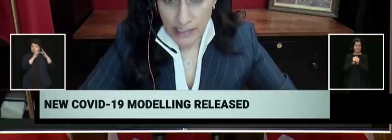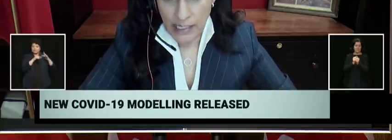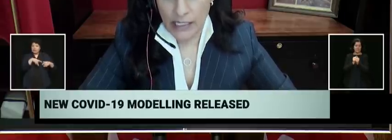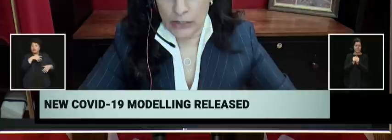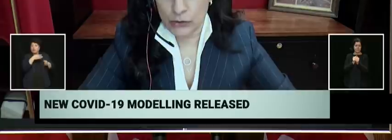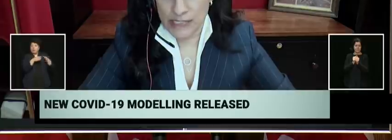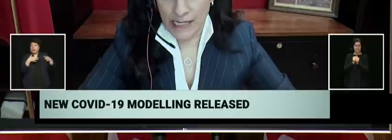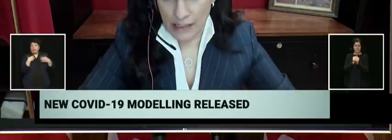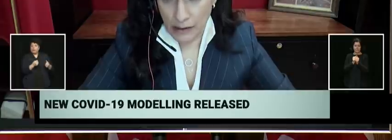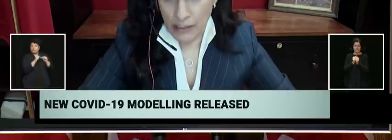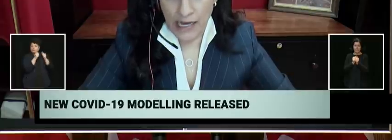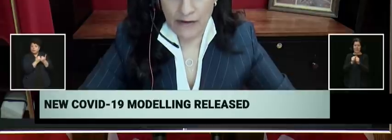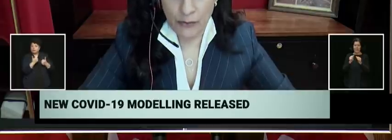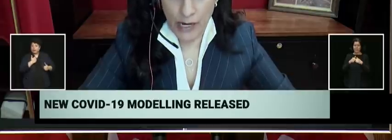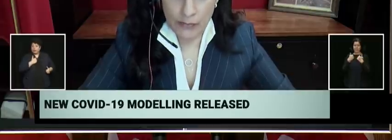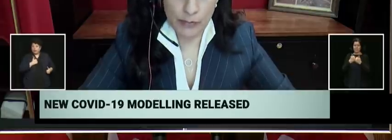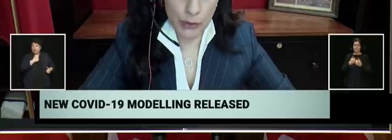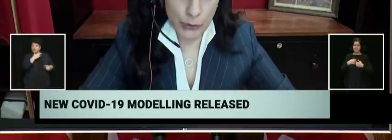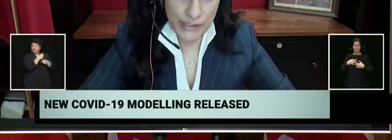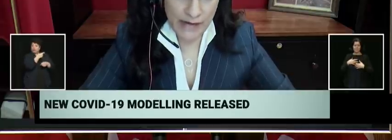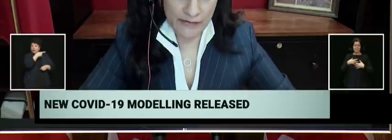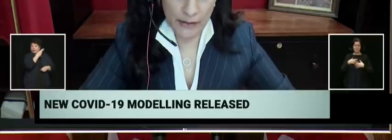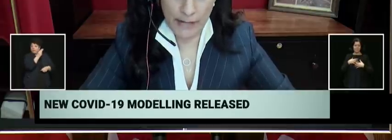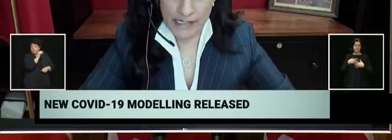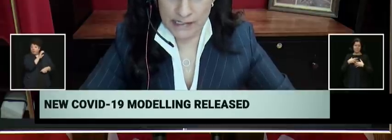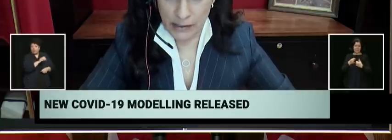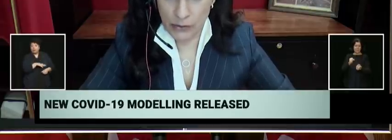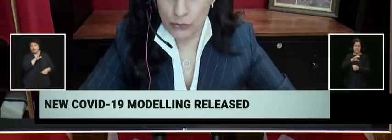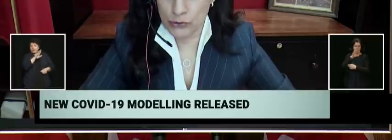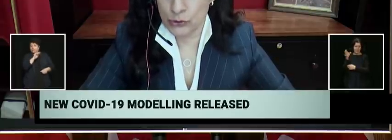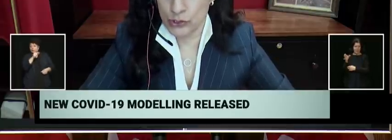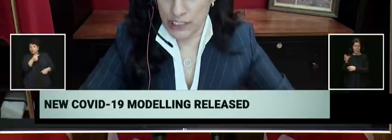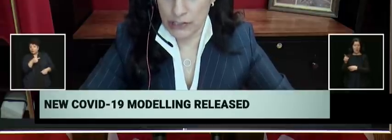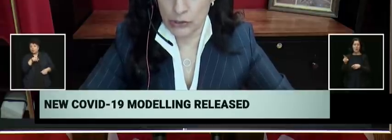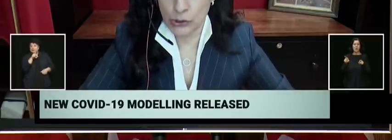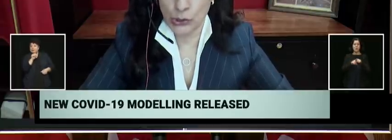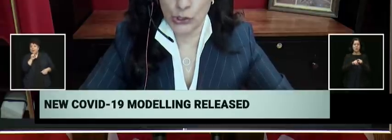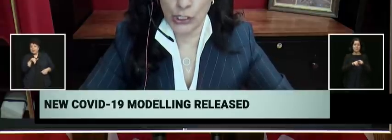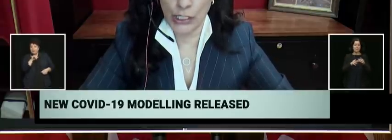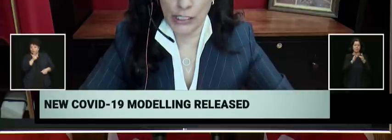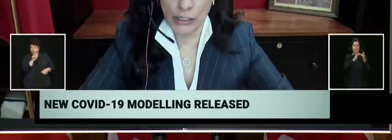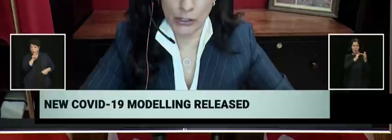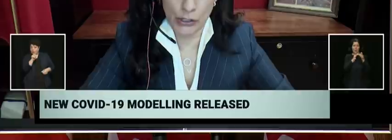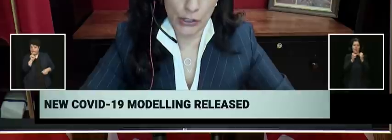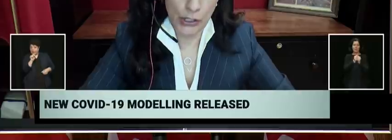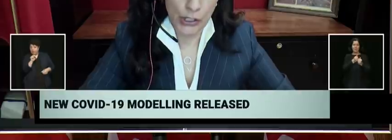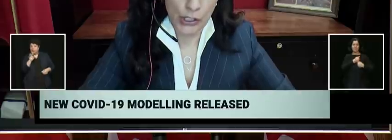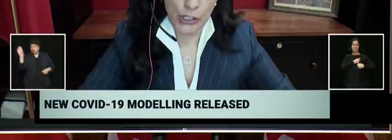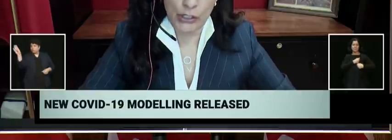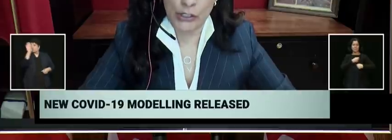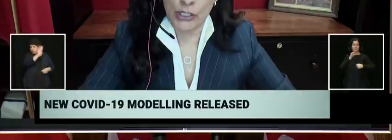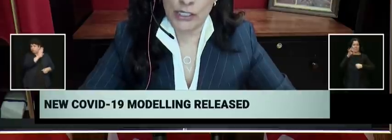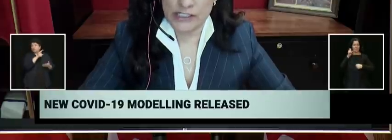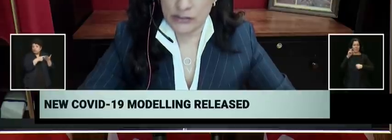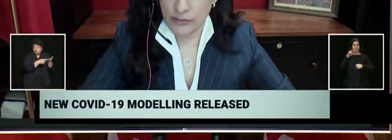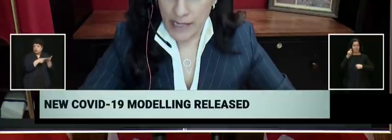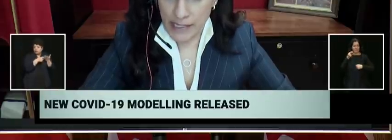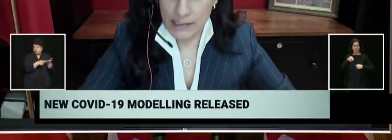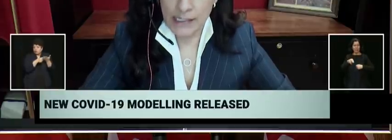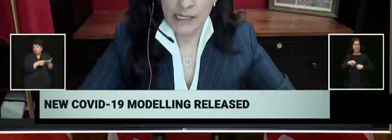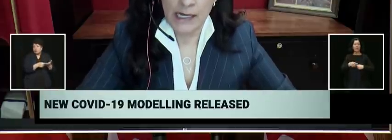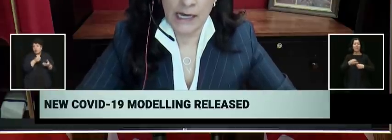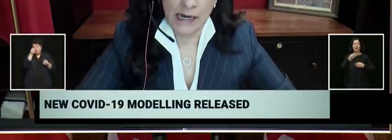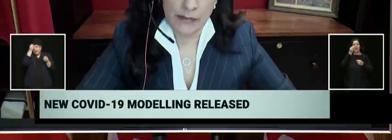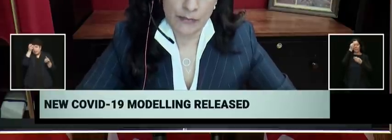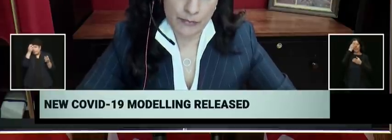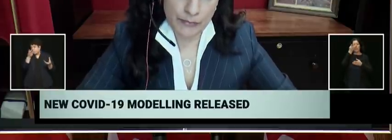aussi. Et nous allons avoir plus d'informations au sujet de les semaines